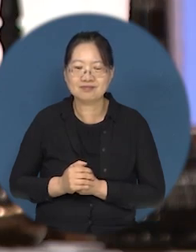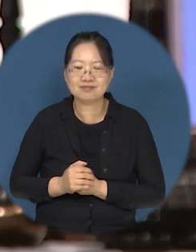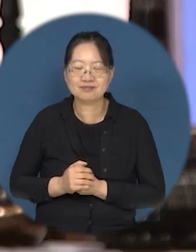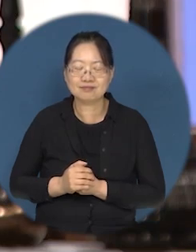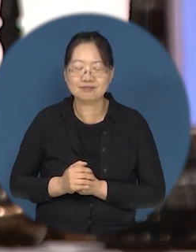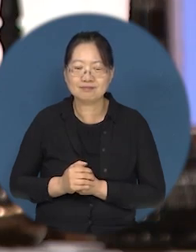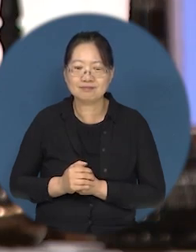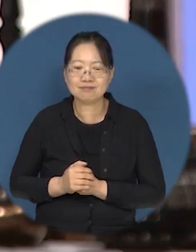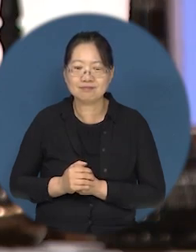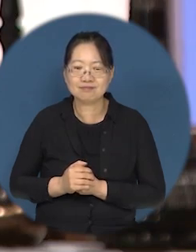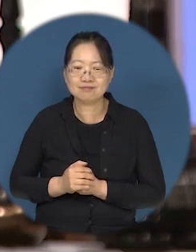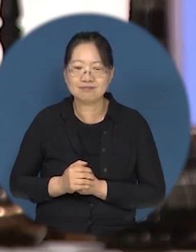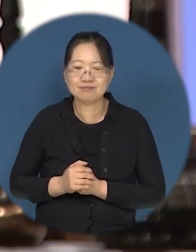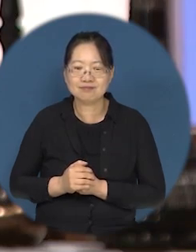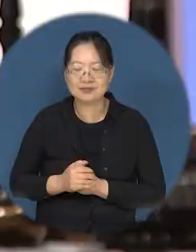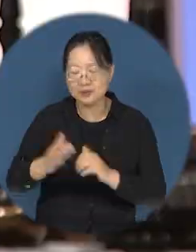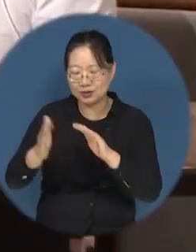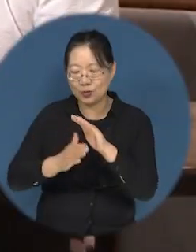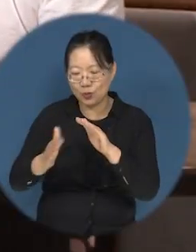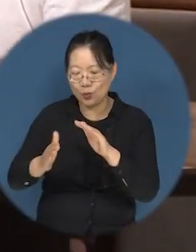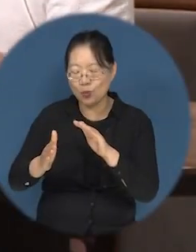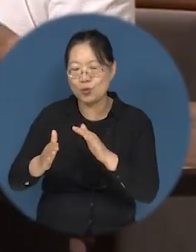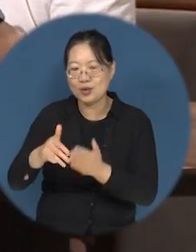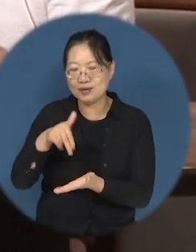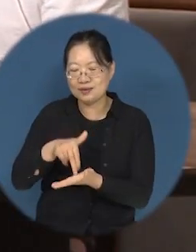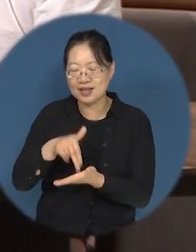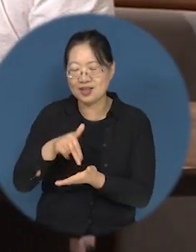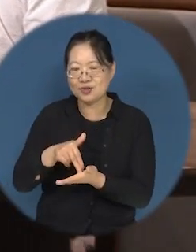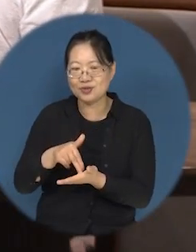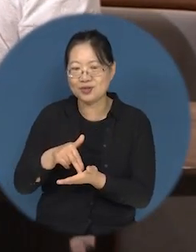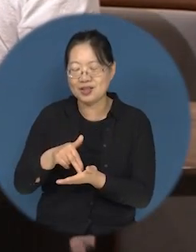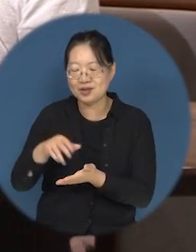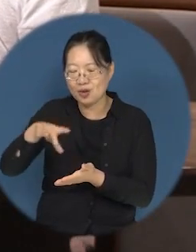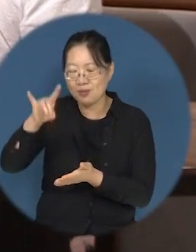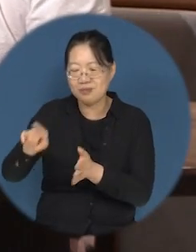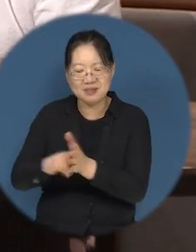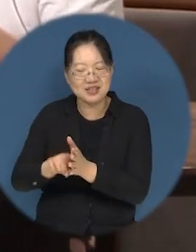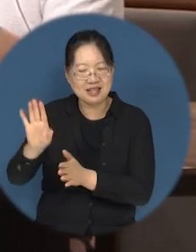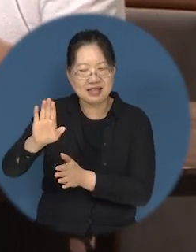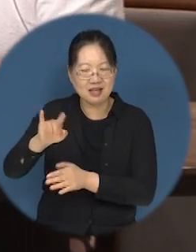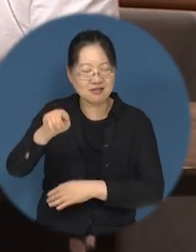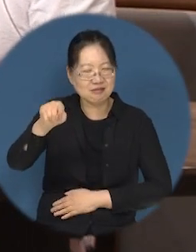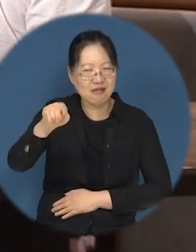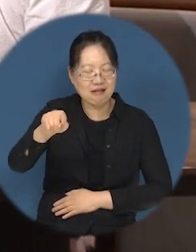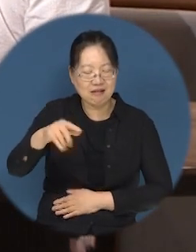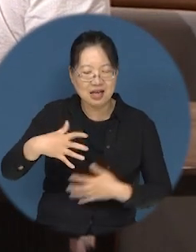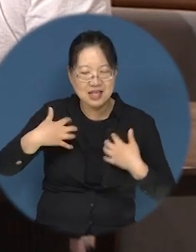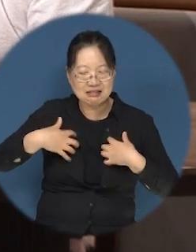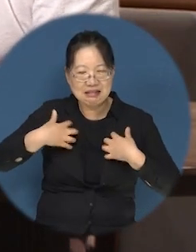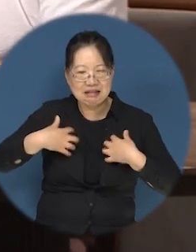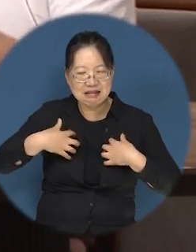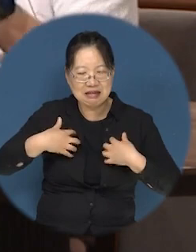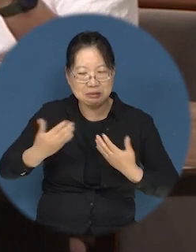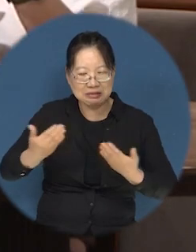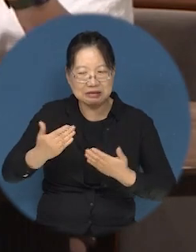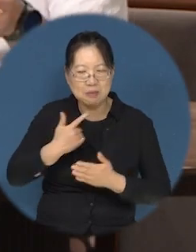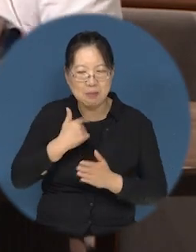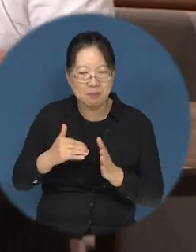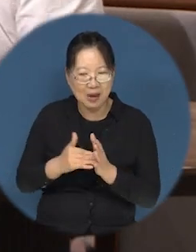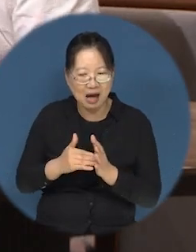뭐 공공 부문에서도 처음에는 이제 절대로 안 믿죠. 저 녀석 저거 게임 뭐